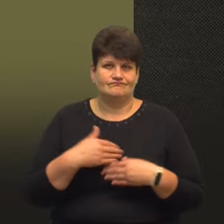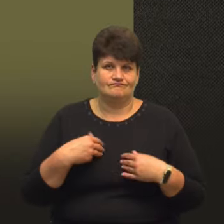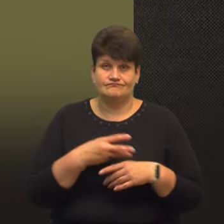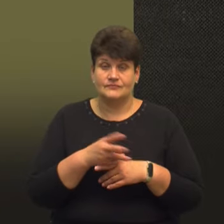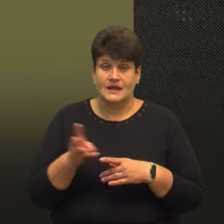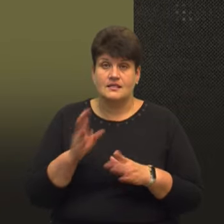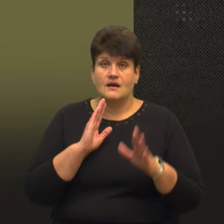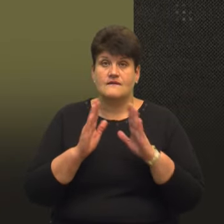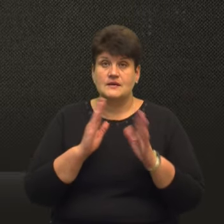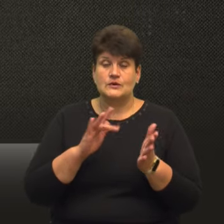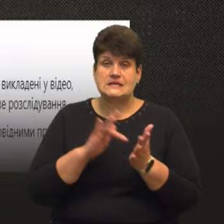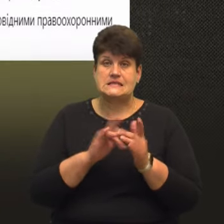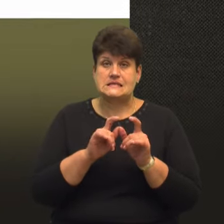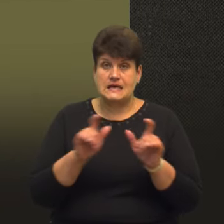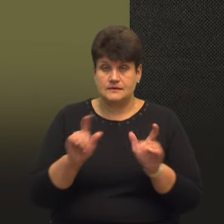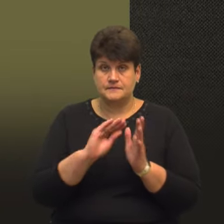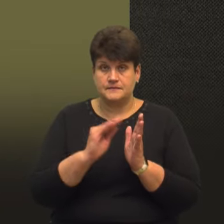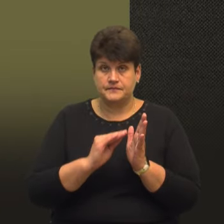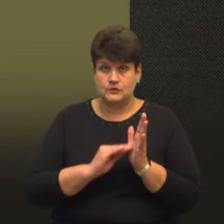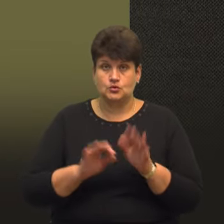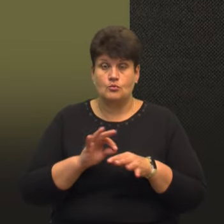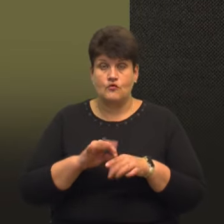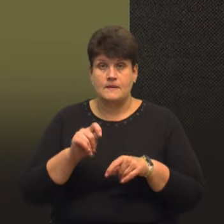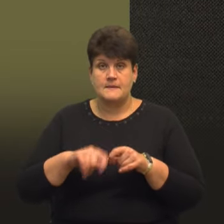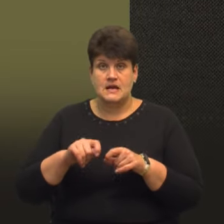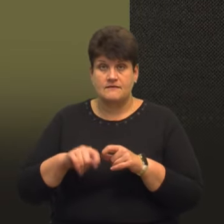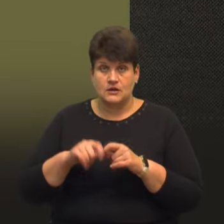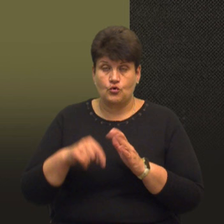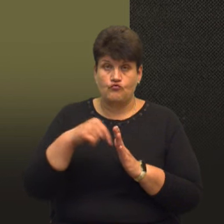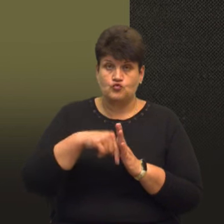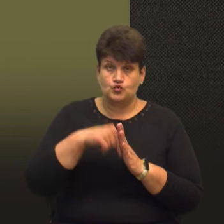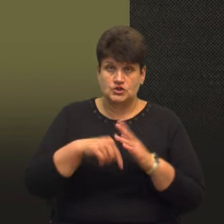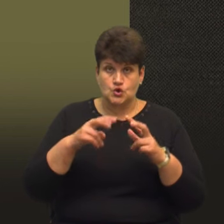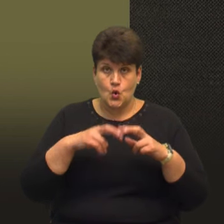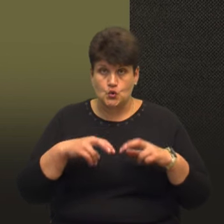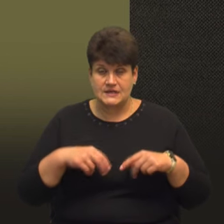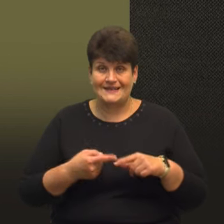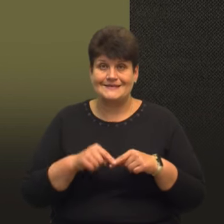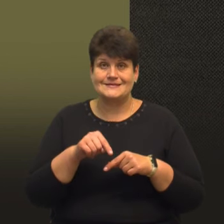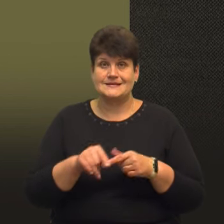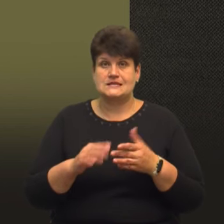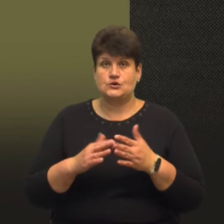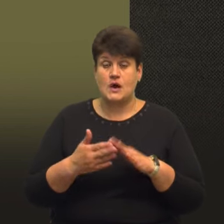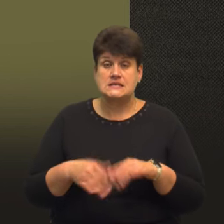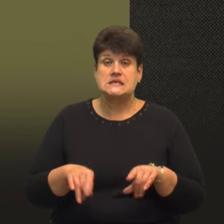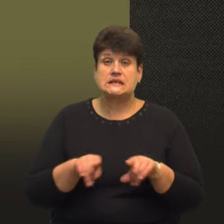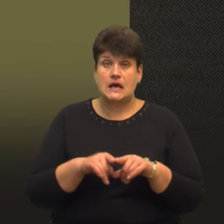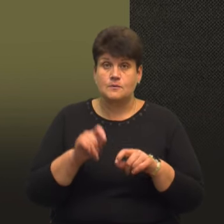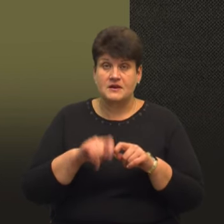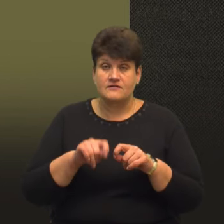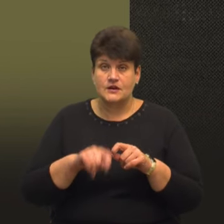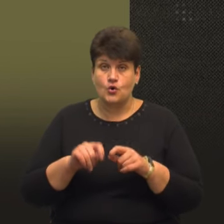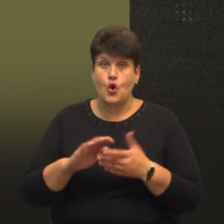сторінці центру опублікували дописи що проводять перевірку і внутрішнє розслідування цих ситуацій також перевірку обставин